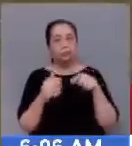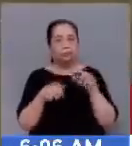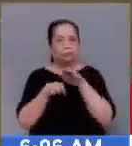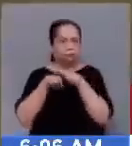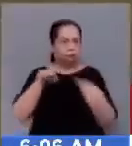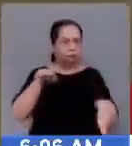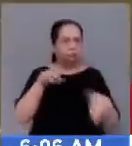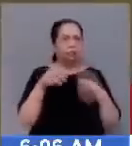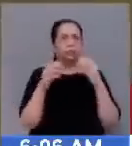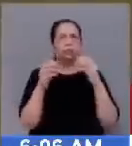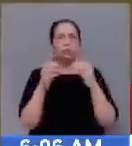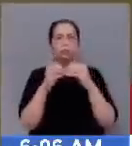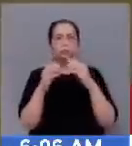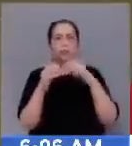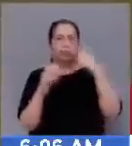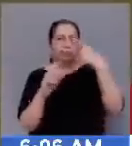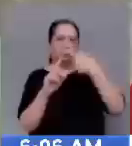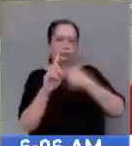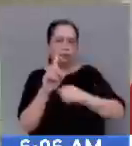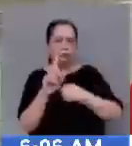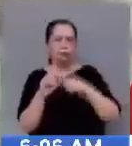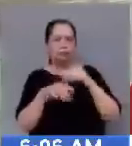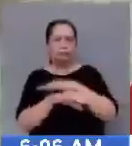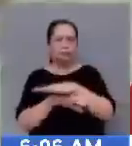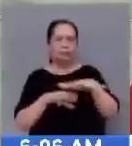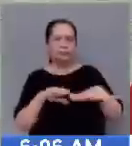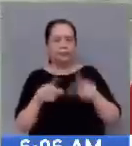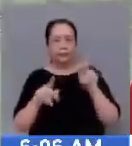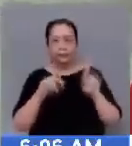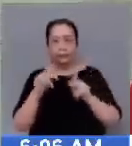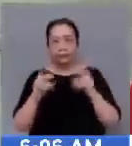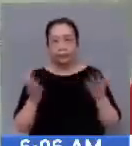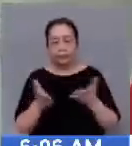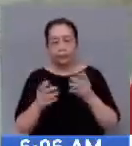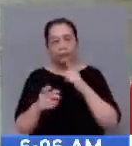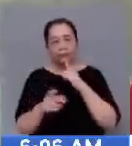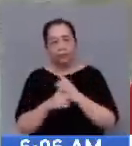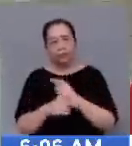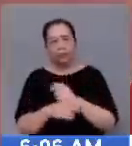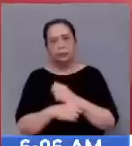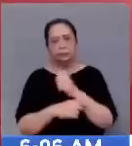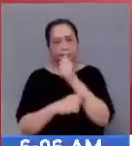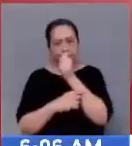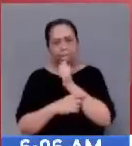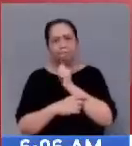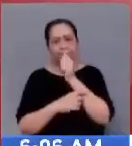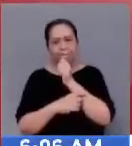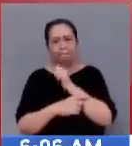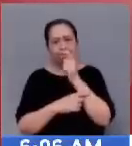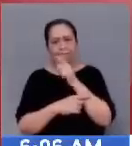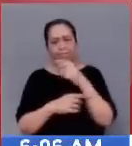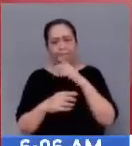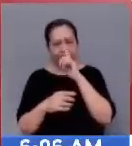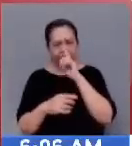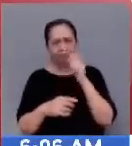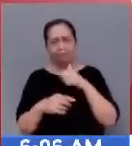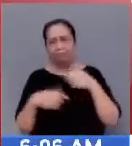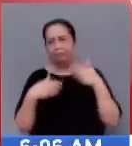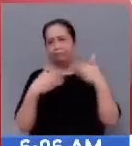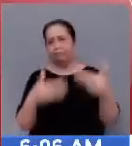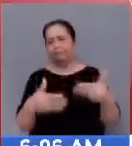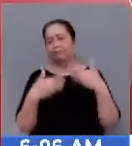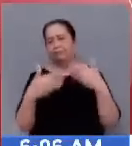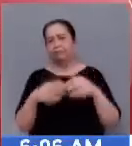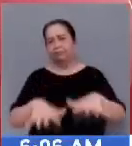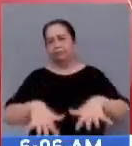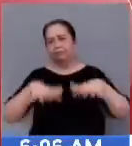pong apektado ang mga residente rito na talagang sinusuong itong bahang ito, talagang kalbaryo sa kanila itong kanilang